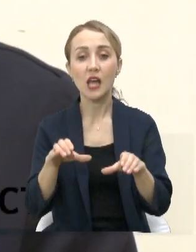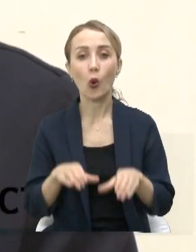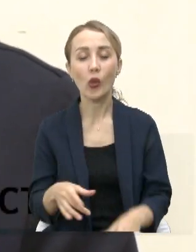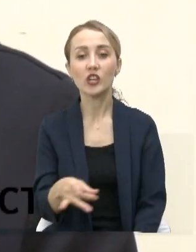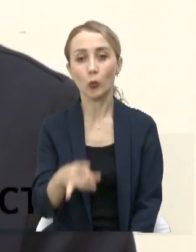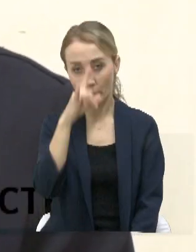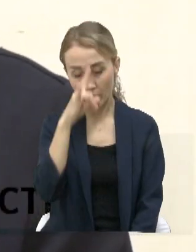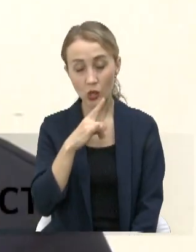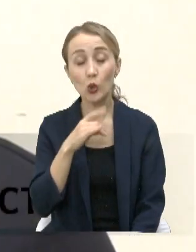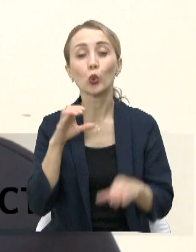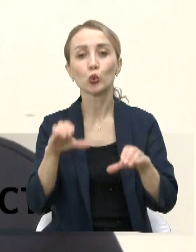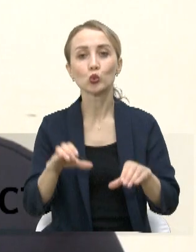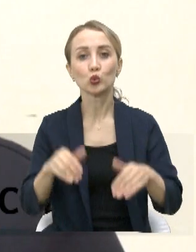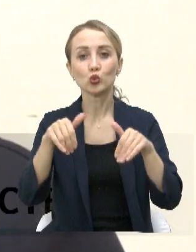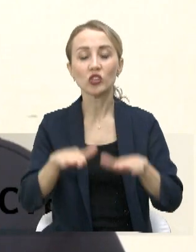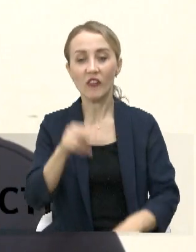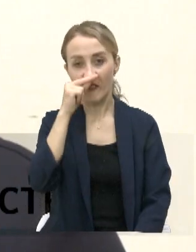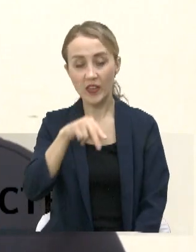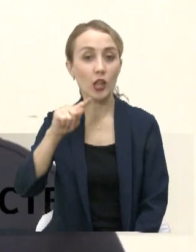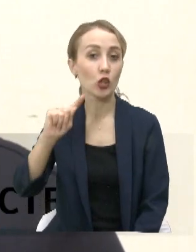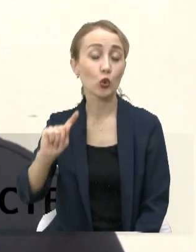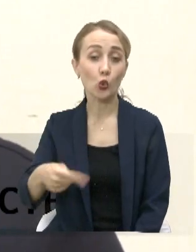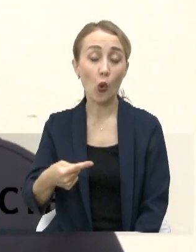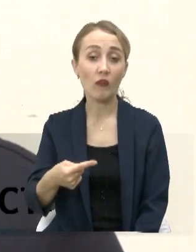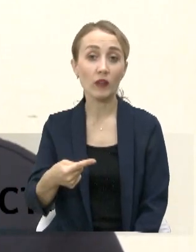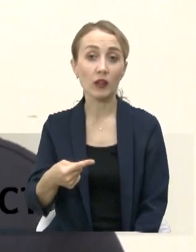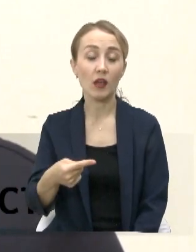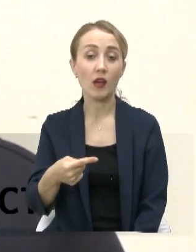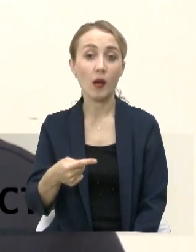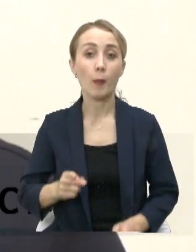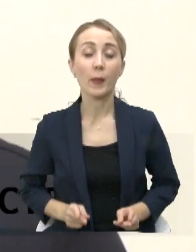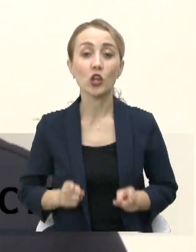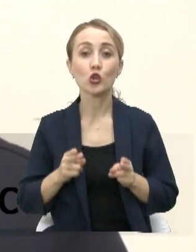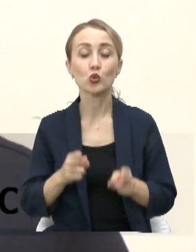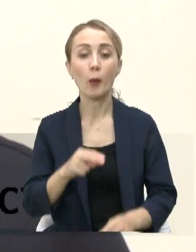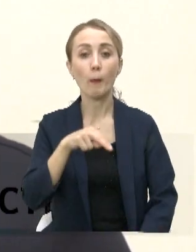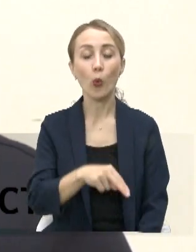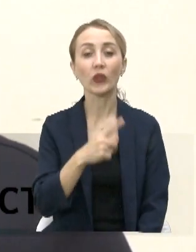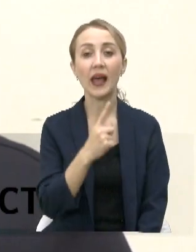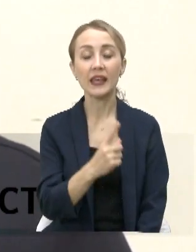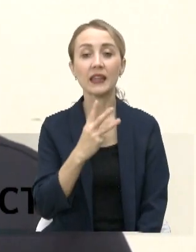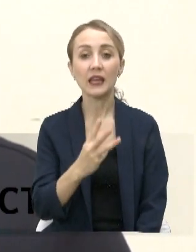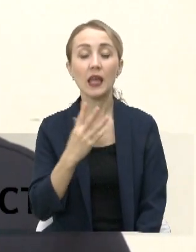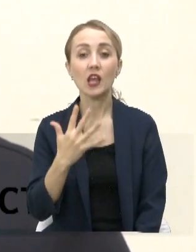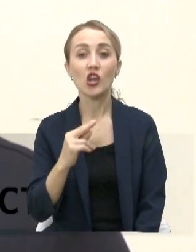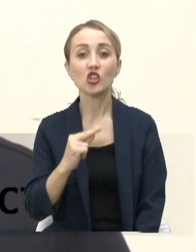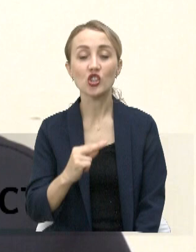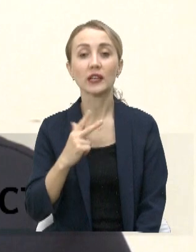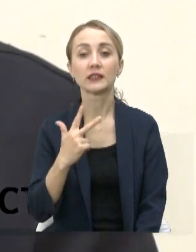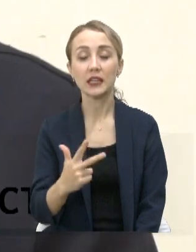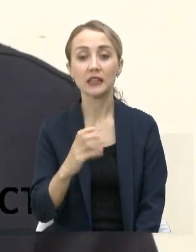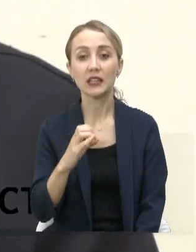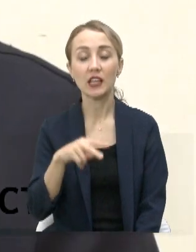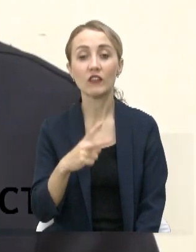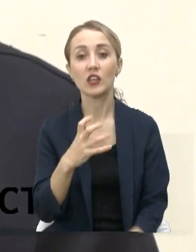Республики Астан, суд приговорил признать виновным в совершении уголовного правонарушения, предусмотренным пунктами 1, 3 и 5 части 3 статьи